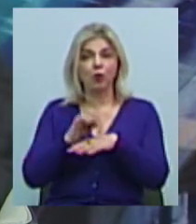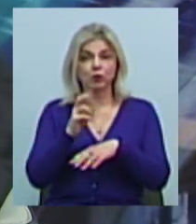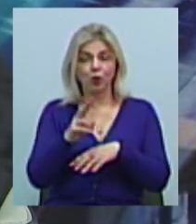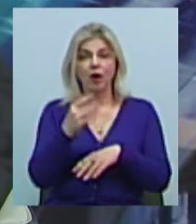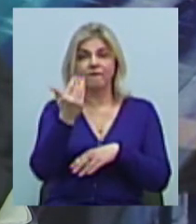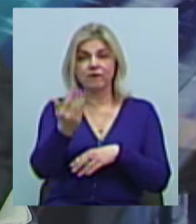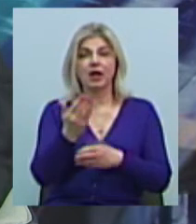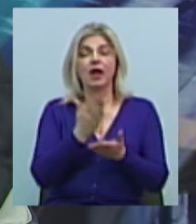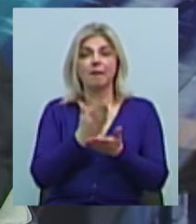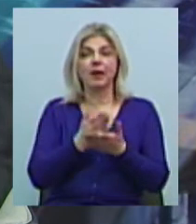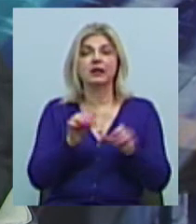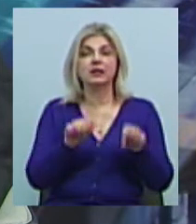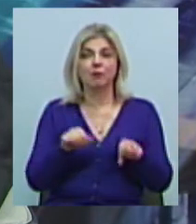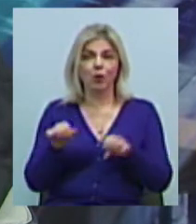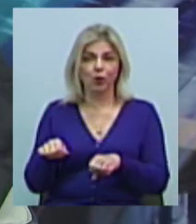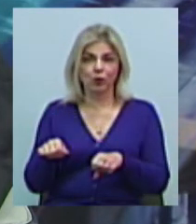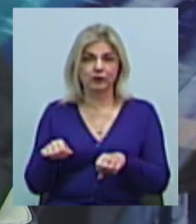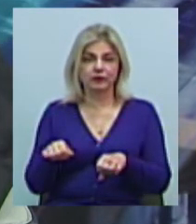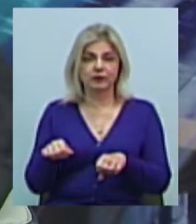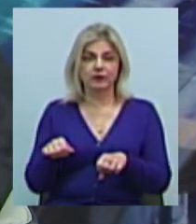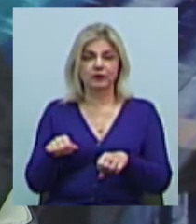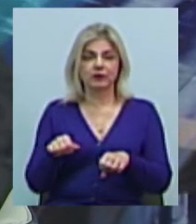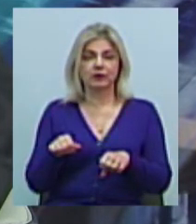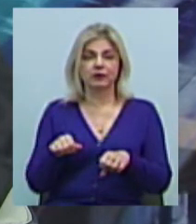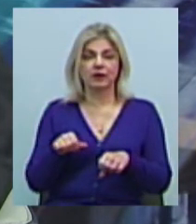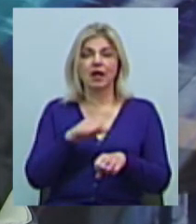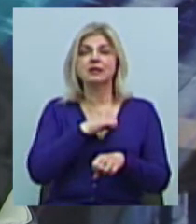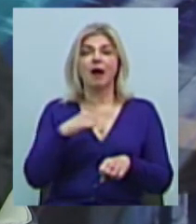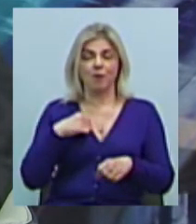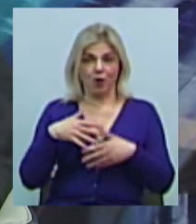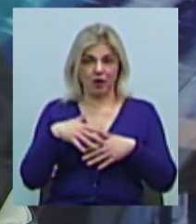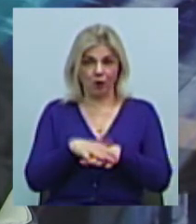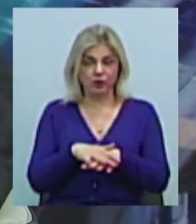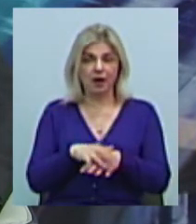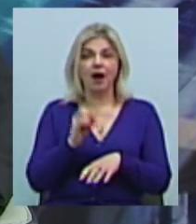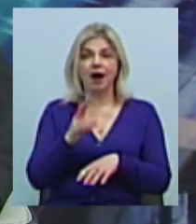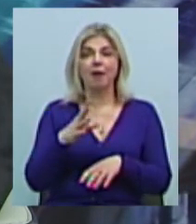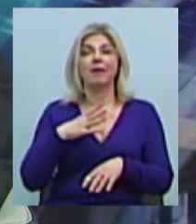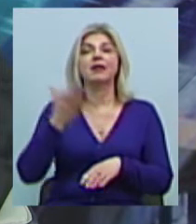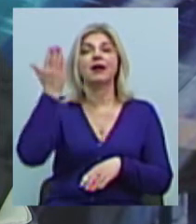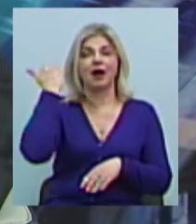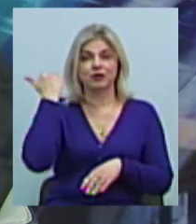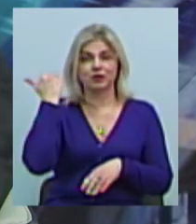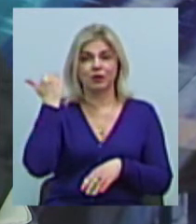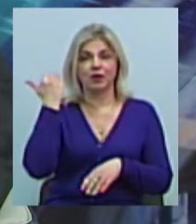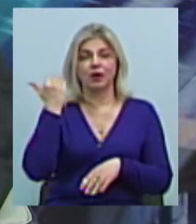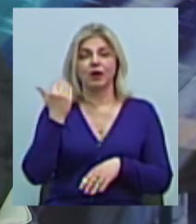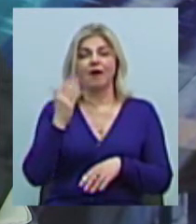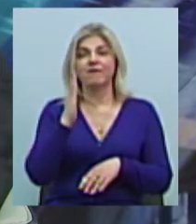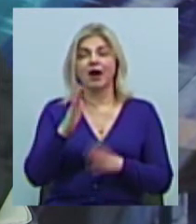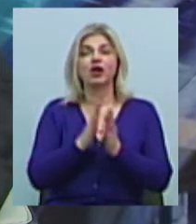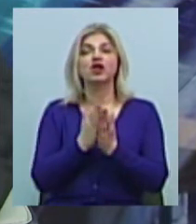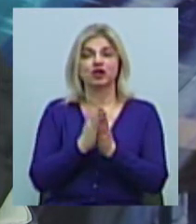маєте змогу зрахувати себе самостійно, так як це робилося раніше в абонентських